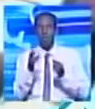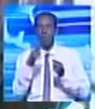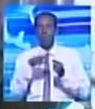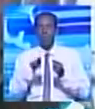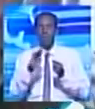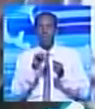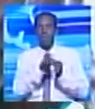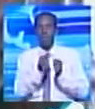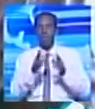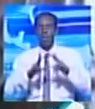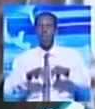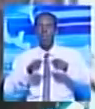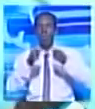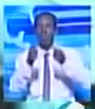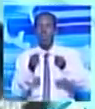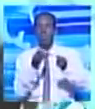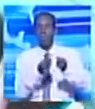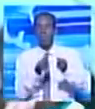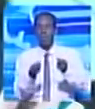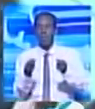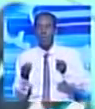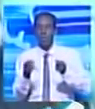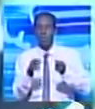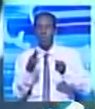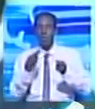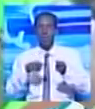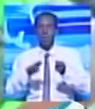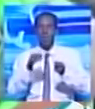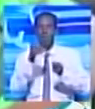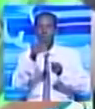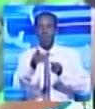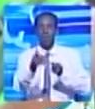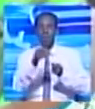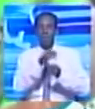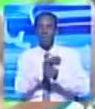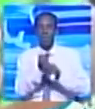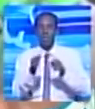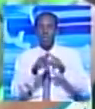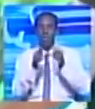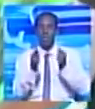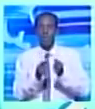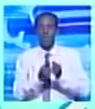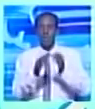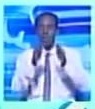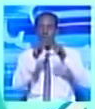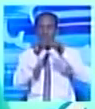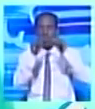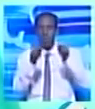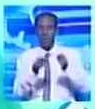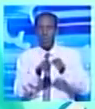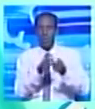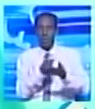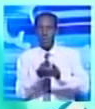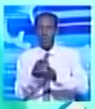la députée a encouragé les enfants démunis des villages reculés en leur offrant des kits scolaires, un état de lieu sur